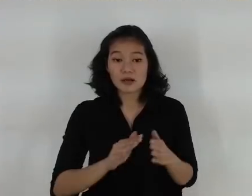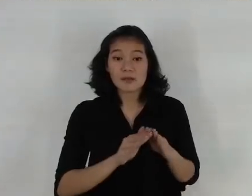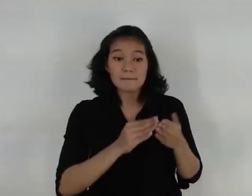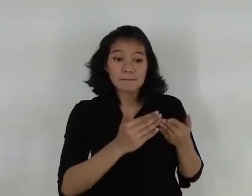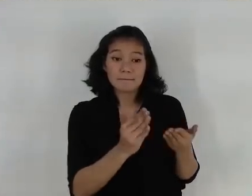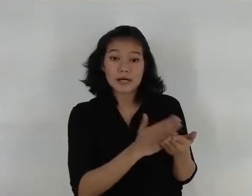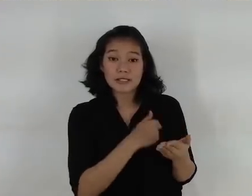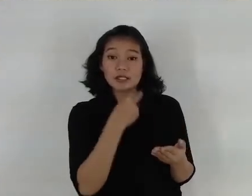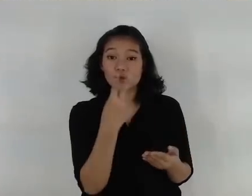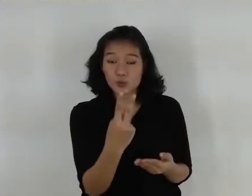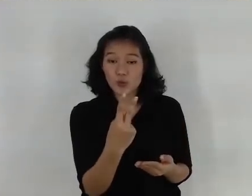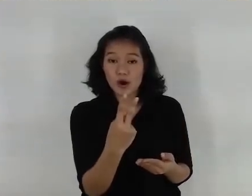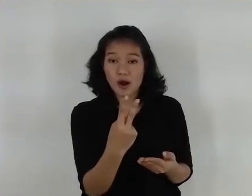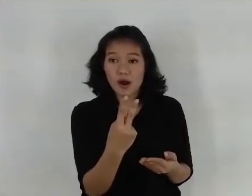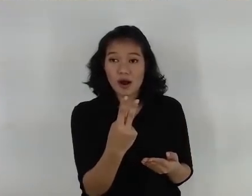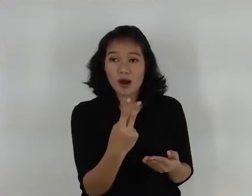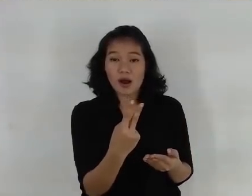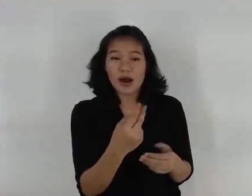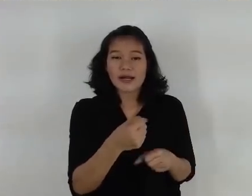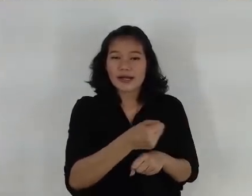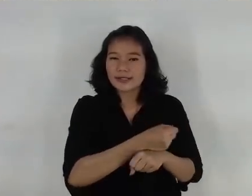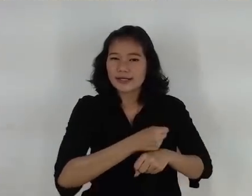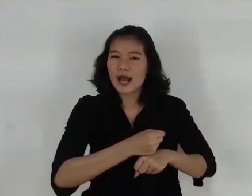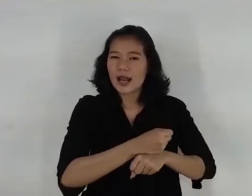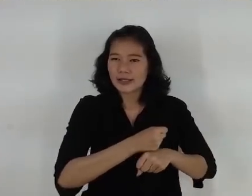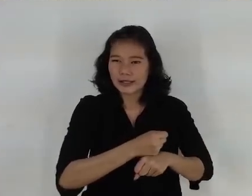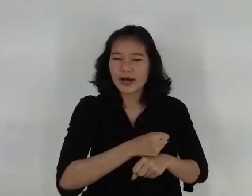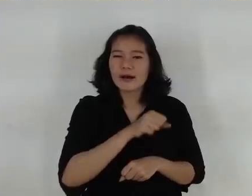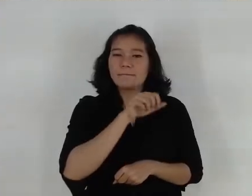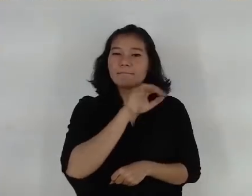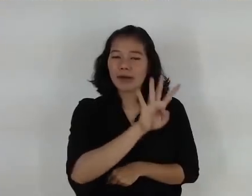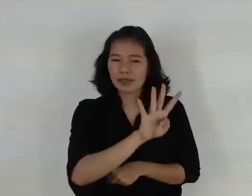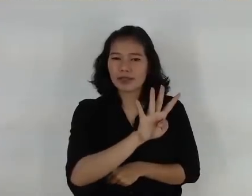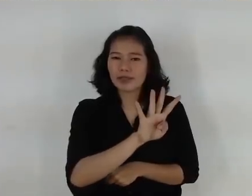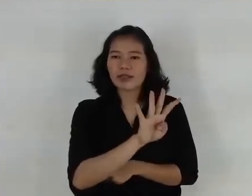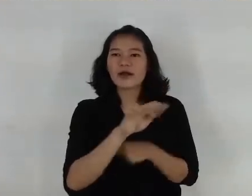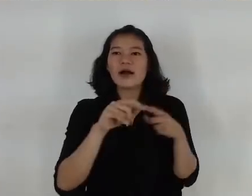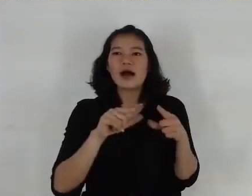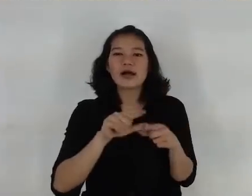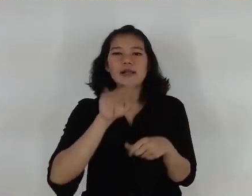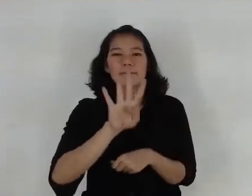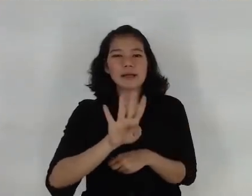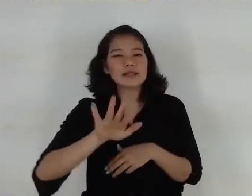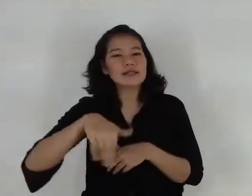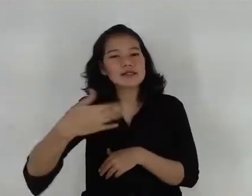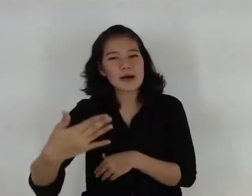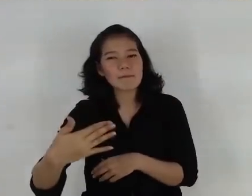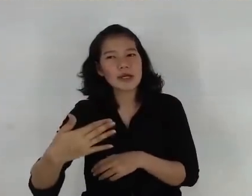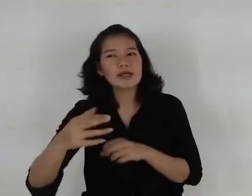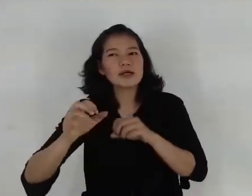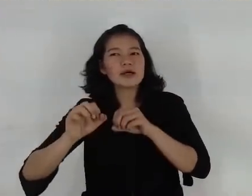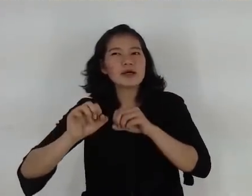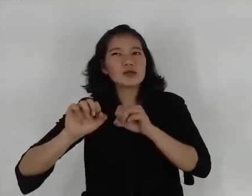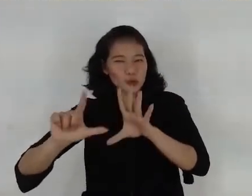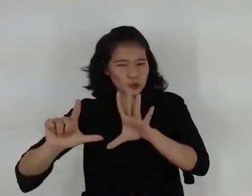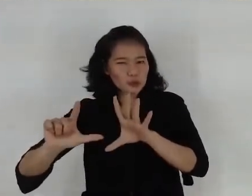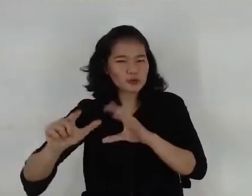kedua diambil dari surat Galatia pasal 4 ayat 41 7